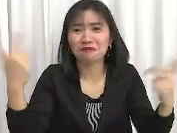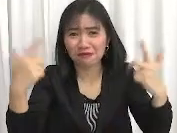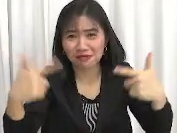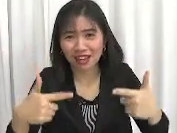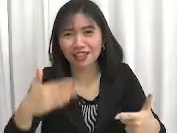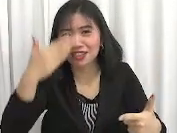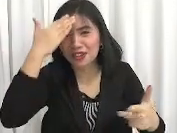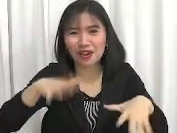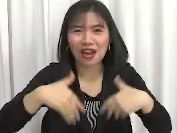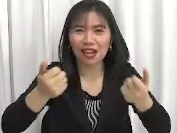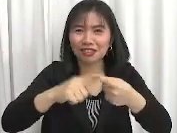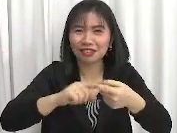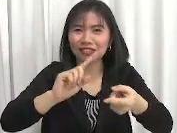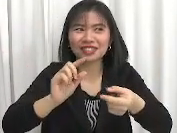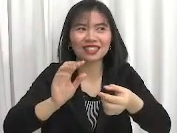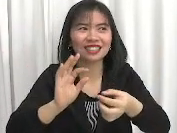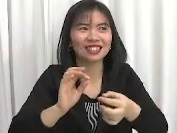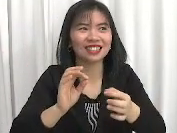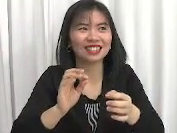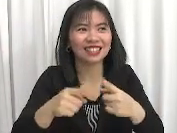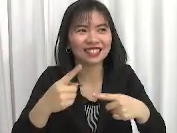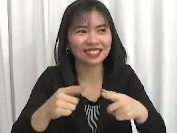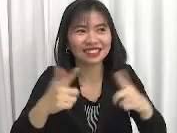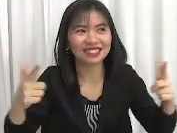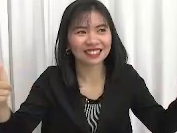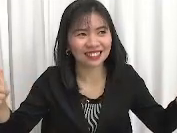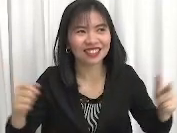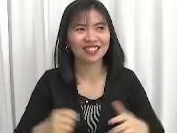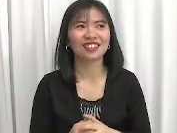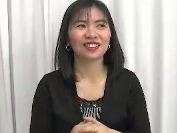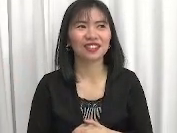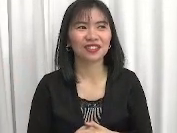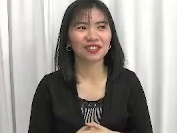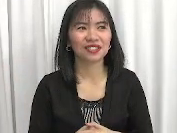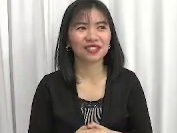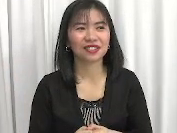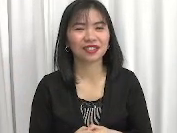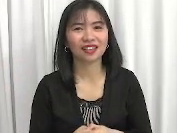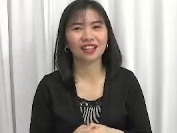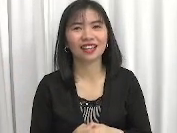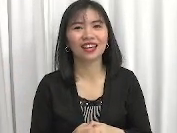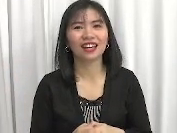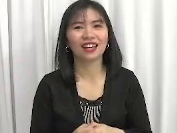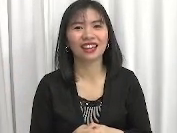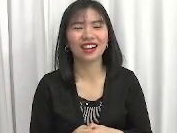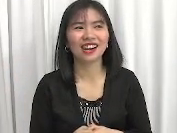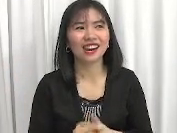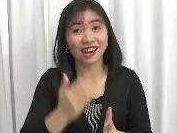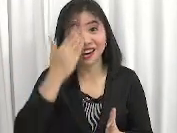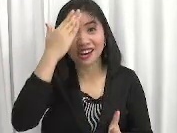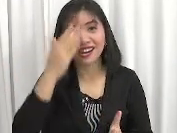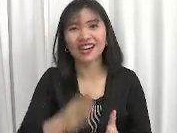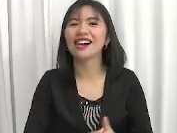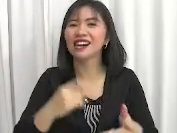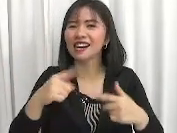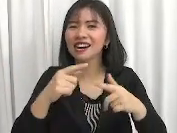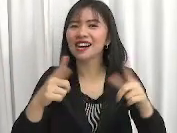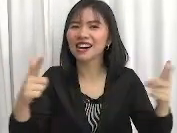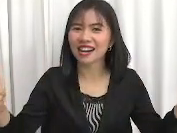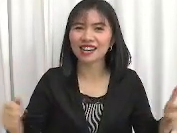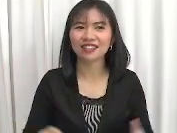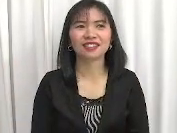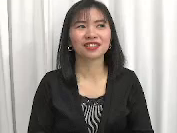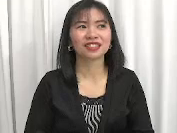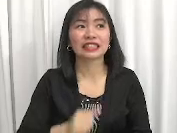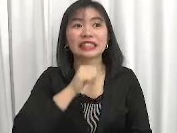Tama yun. Oh, sign maganda, language sa hindi kata. Yan. Sign language at hindi kata. Kata. Magkaiba naman yung kata.